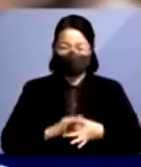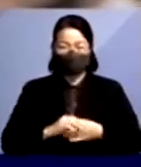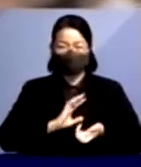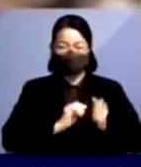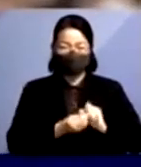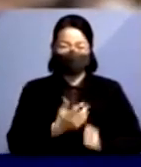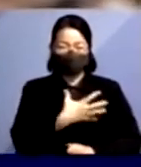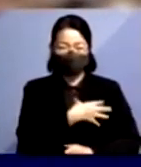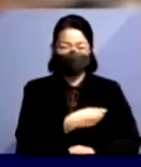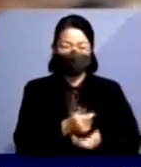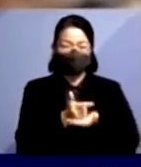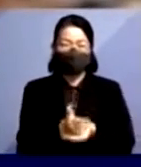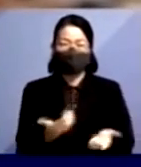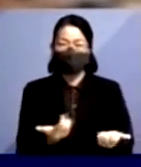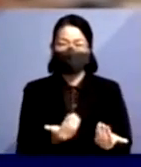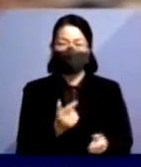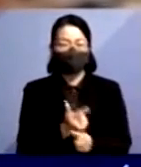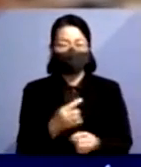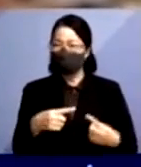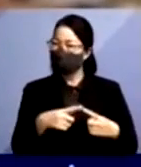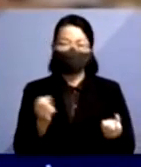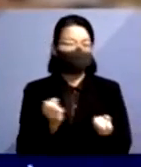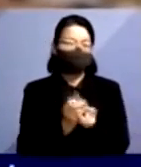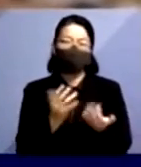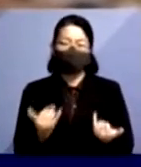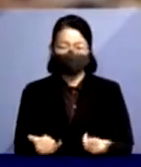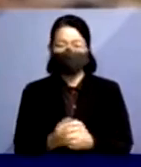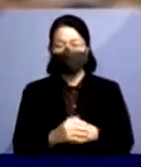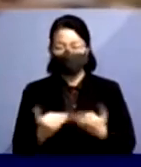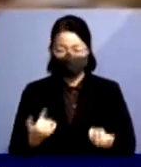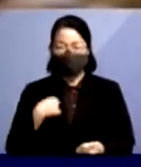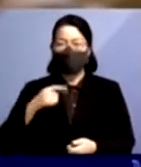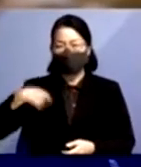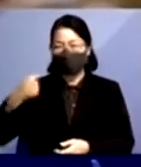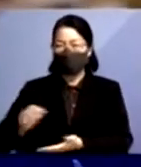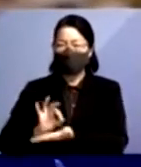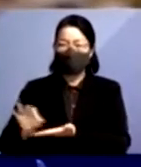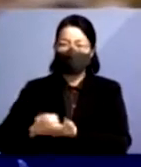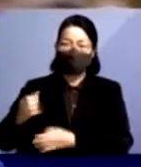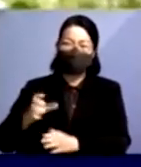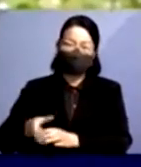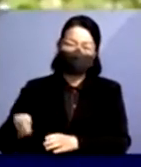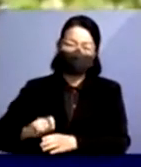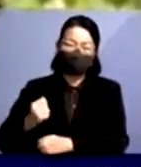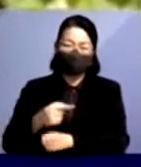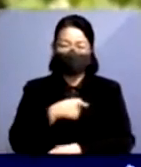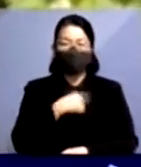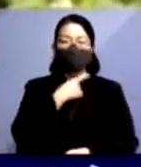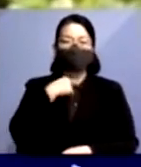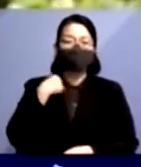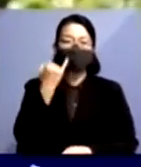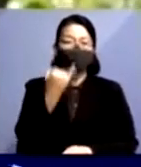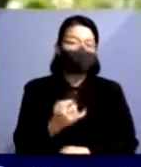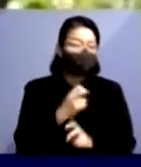าไทรอยด์ด้วยเนี่ยนะคะก็เขาบอกว่าให้ทานเป็นนมผงทดแทนดีกว่าเนื่องจากต้องทานยารักษาไทรอยด์เป็นพิษอย่างต่อเนื่องจึ